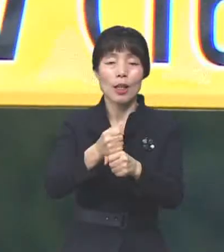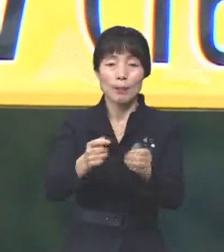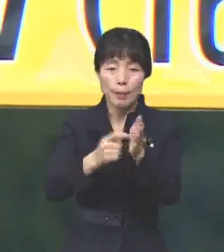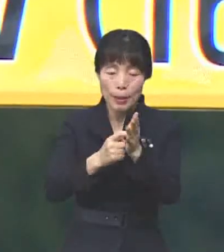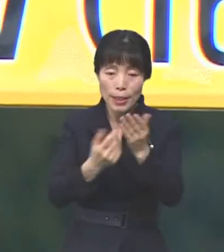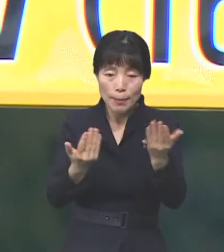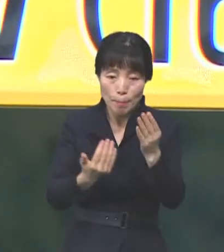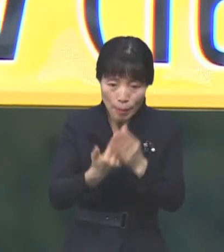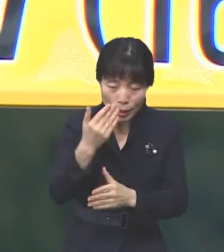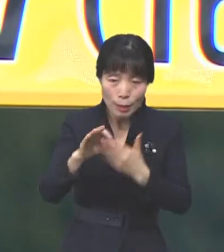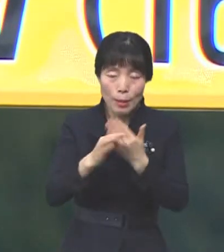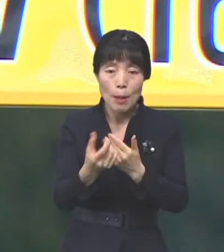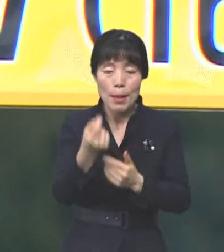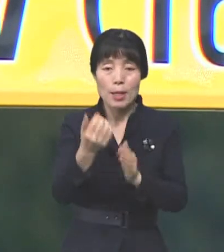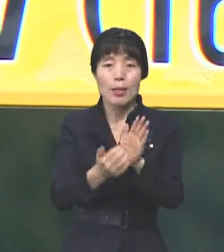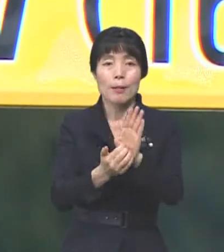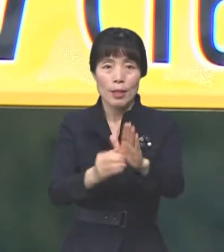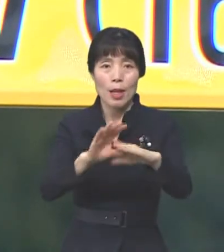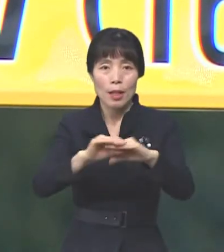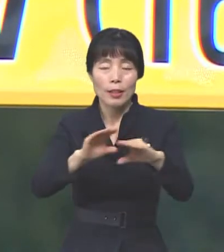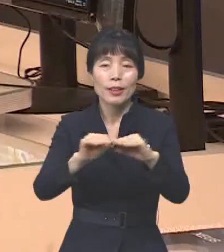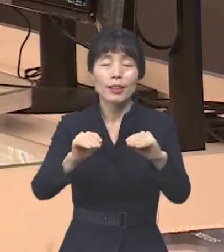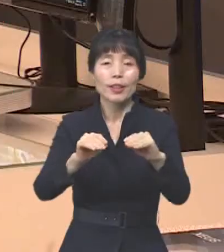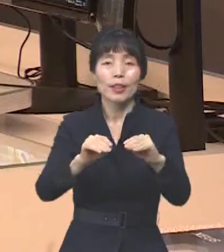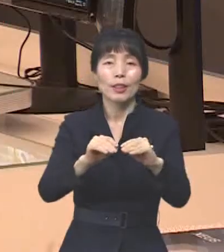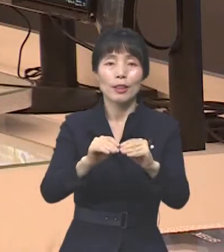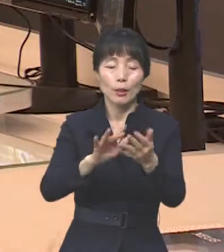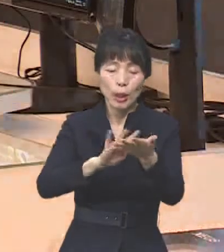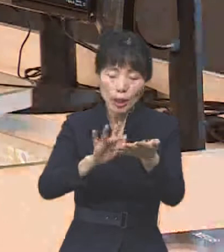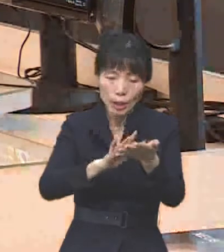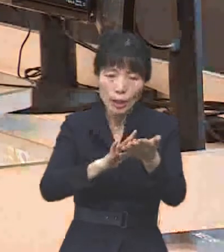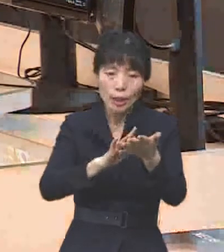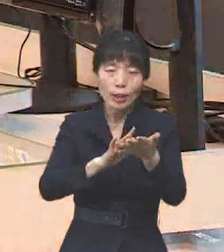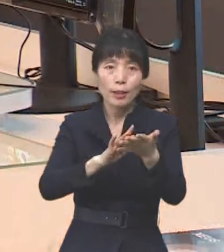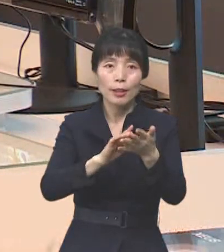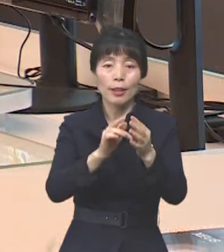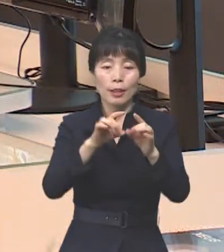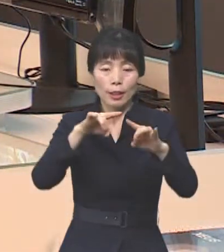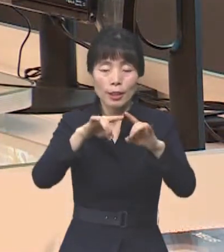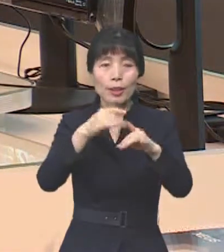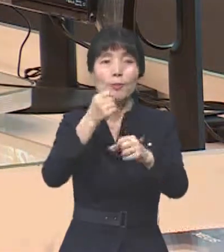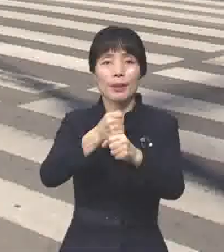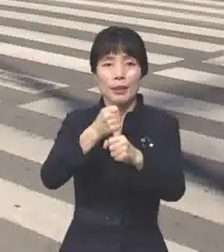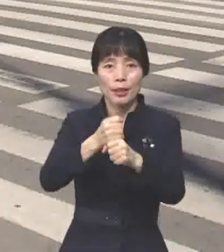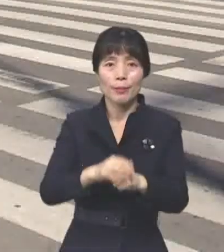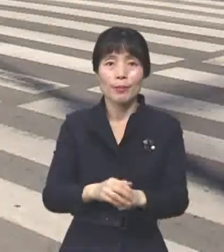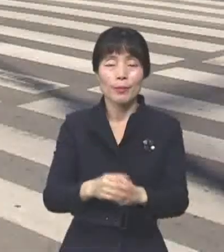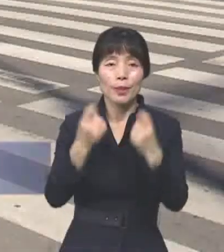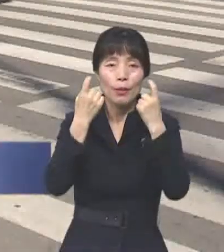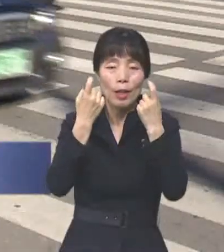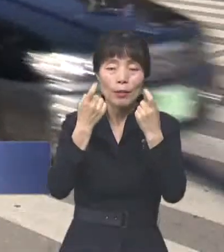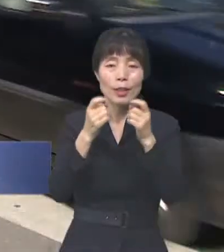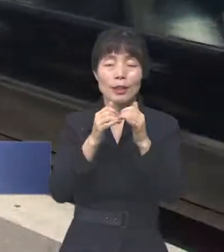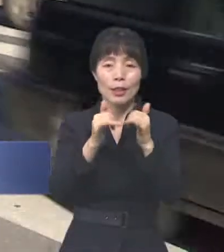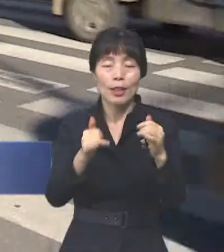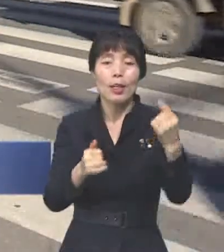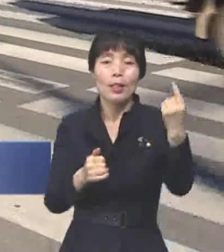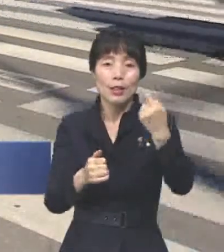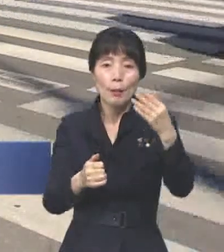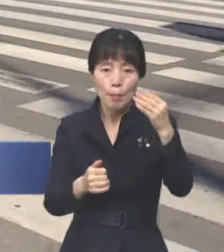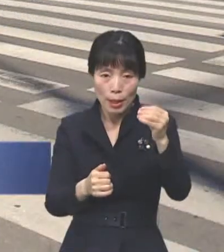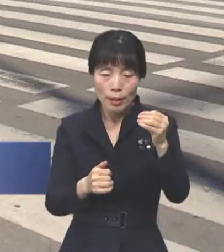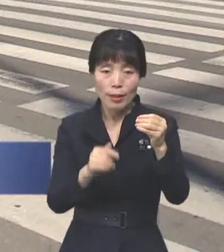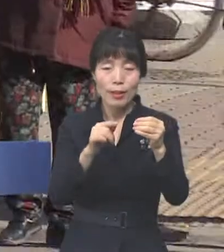상황에 신속하게 대처할 수 있도록 지능형 스마트 관제 시스템을 도입합니다. 관광객 천만 시대를 맞아 특색